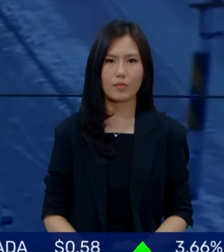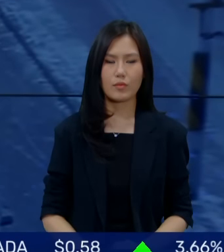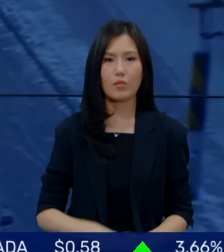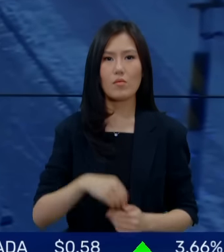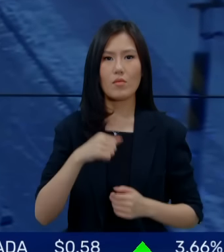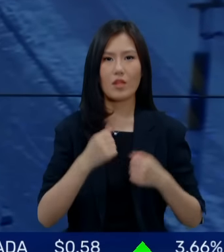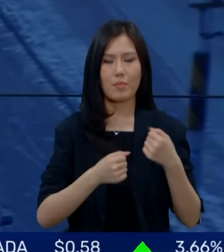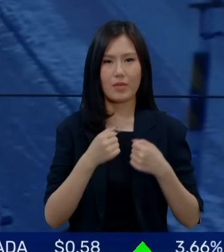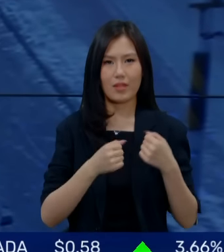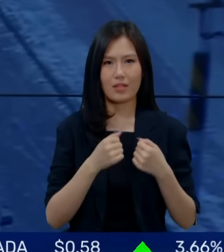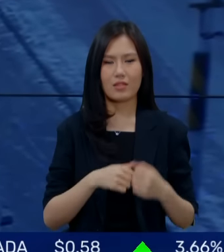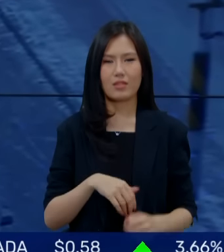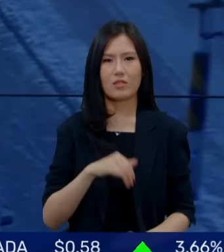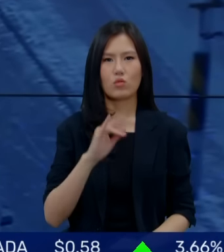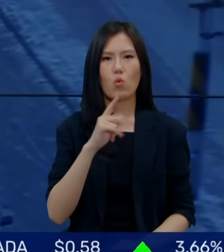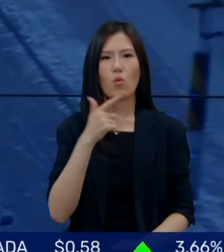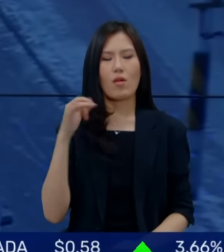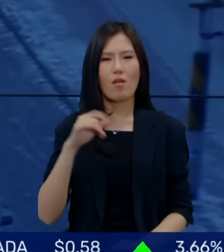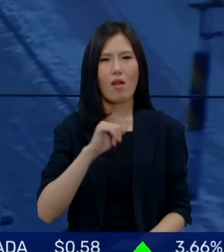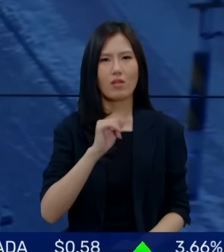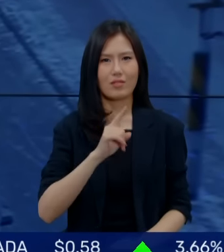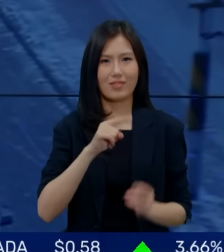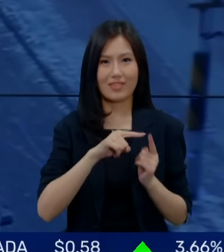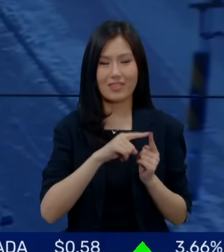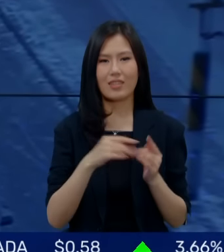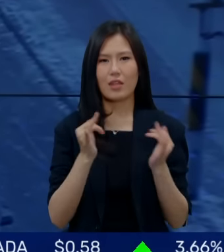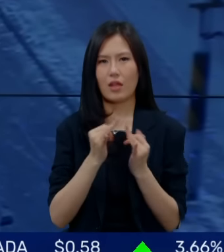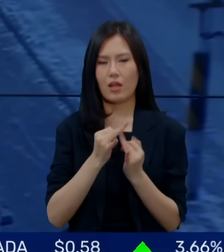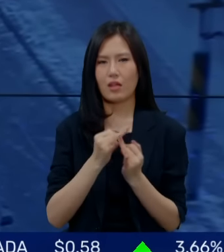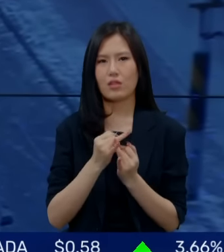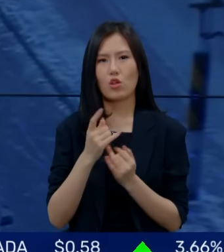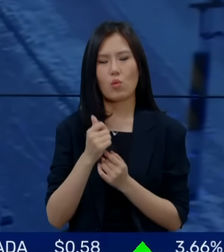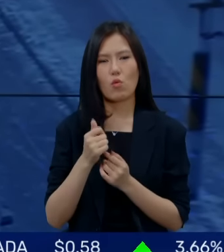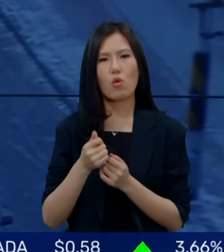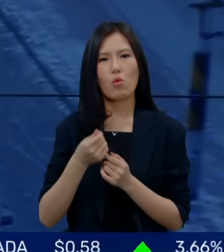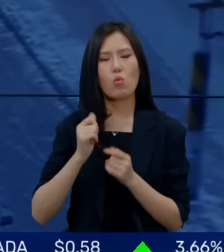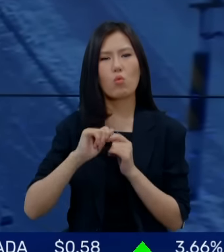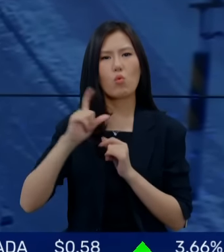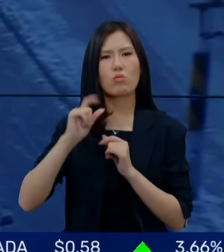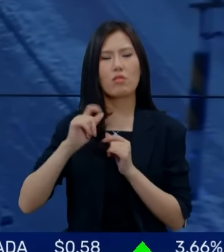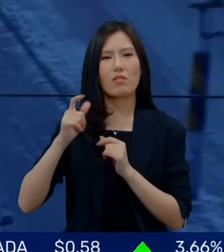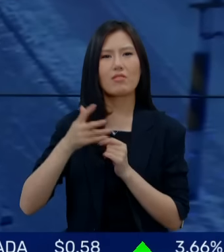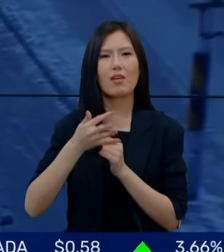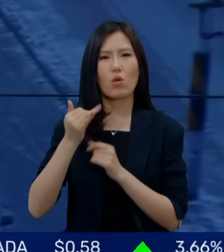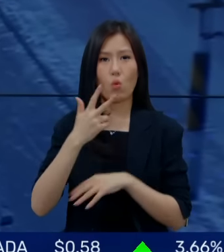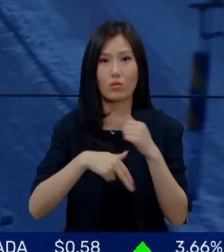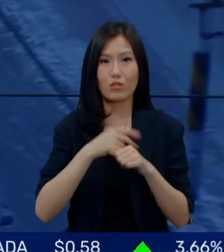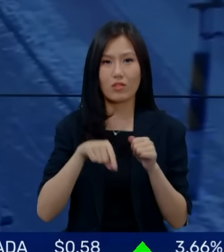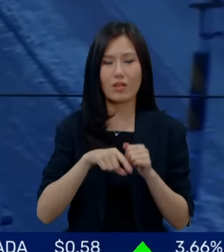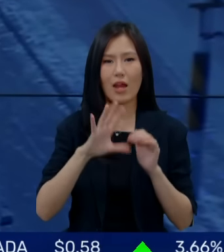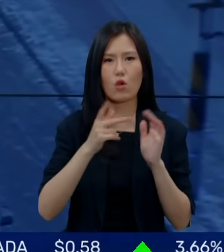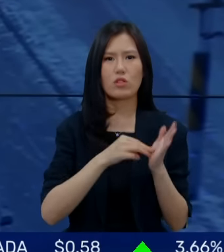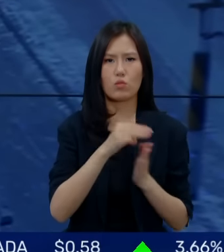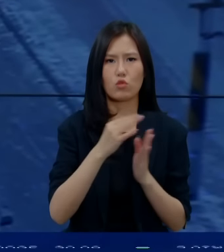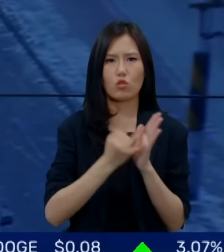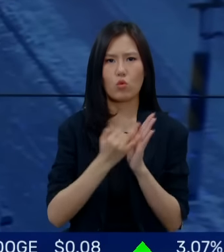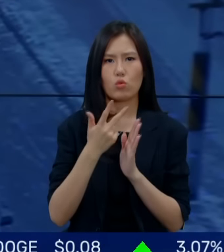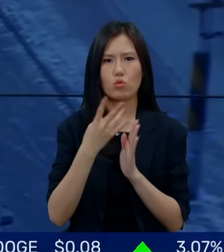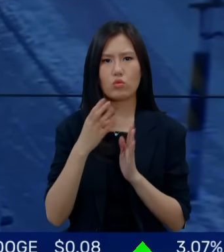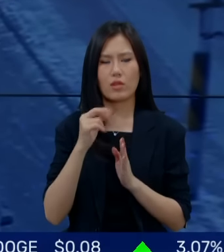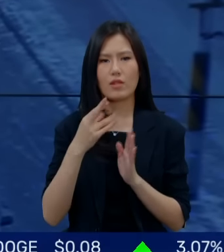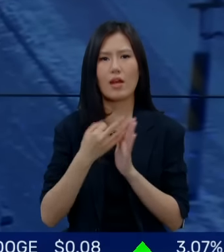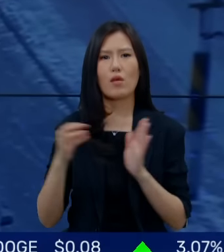Автомашины Азийн гих тодтголтой улсын дугаарыг цахим дуудлага худалдаанд оруулснаар 3 жилийн хугацаанд 12 тэрбум 734 сая 800 мянган